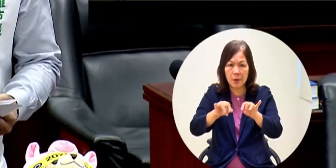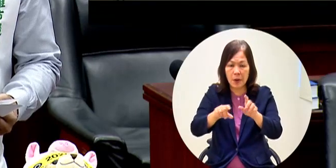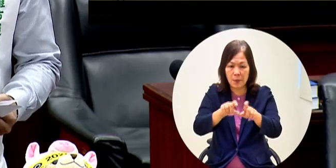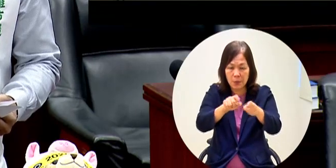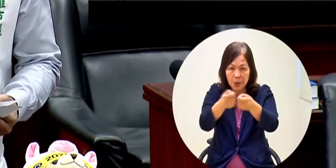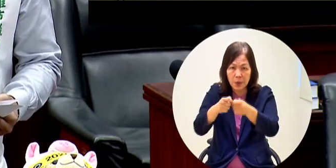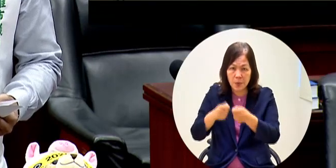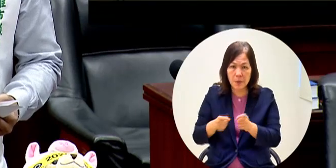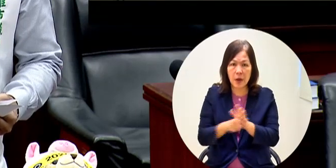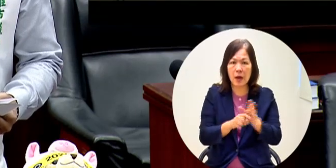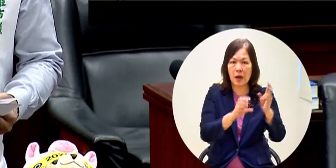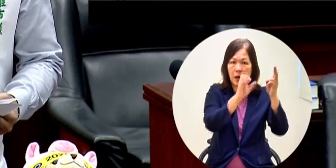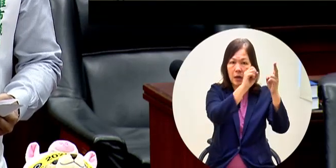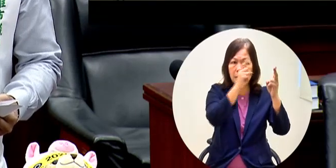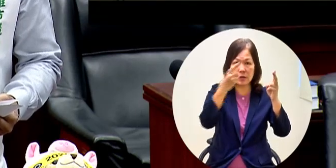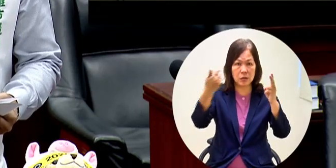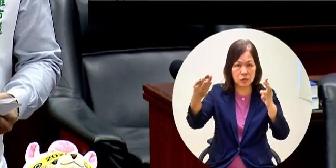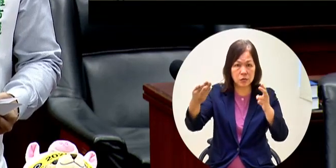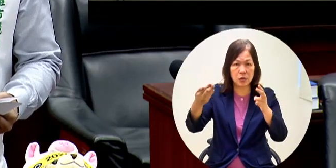这是